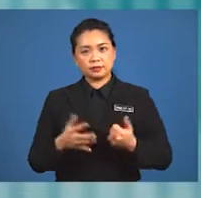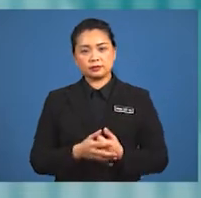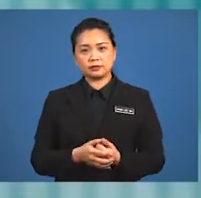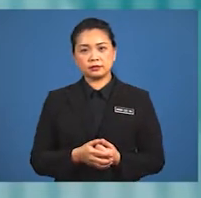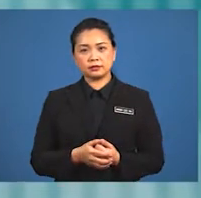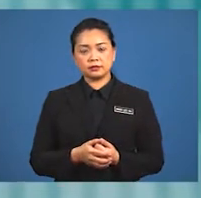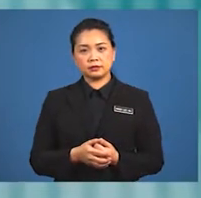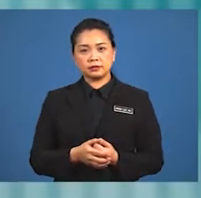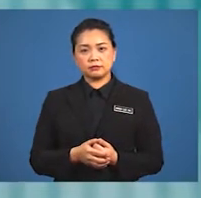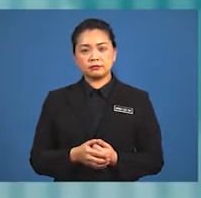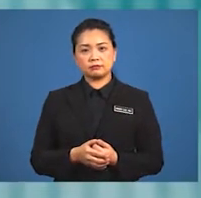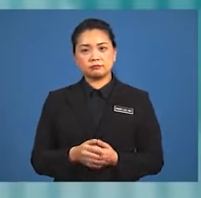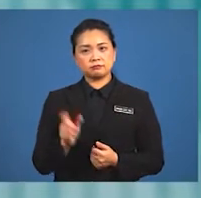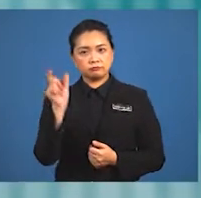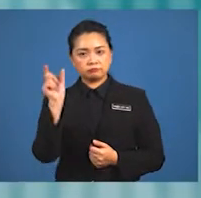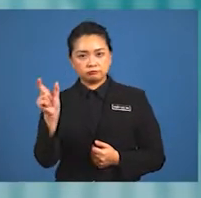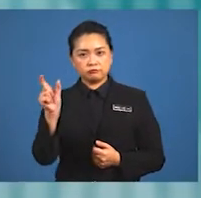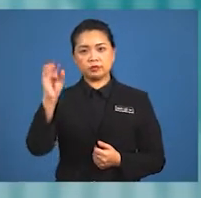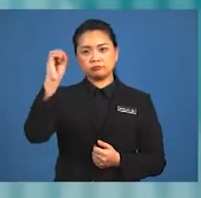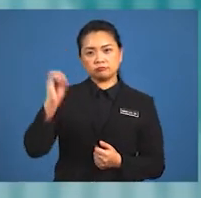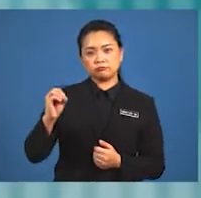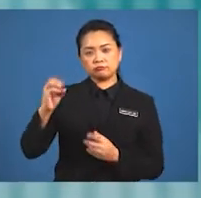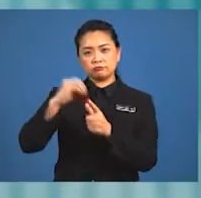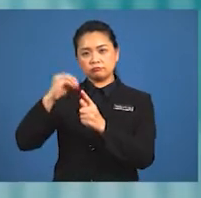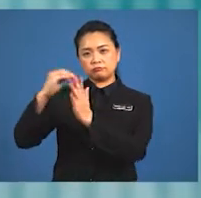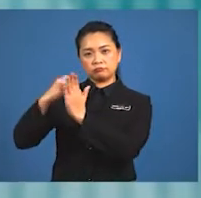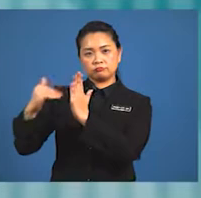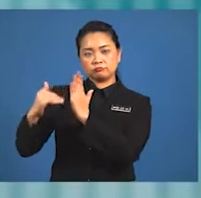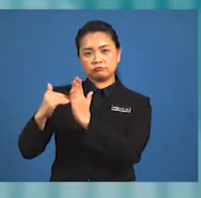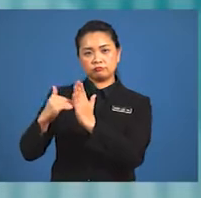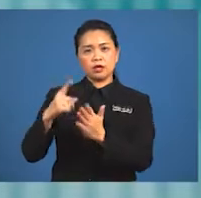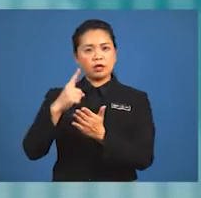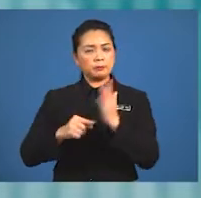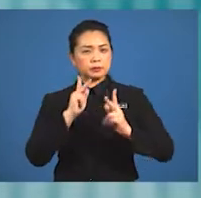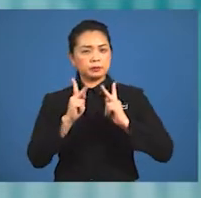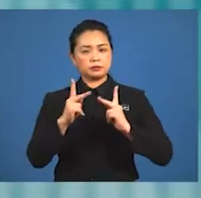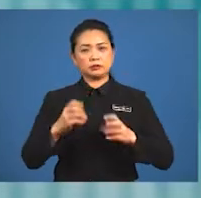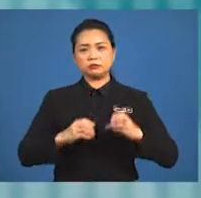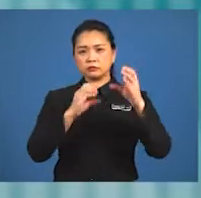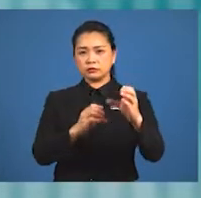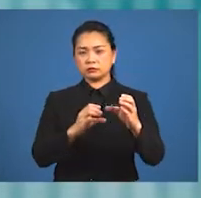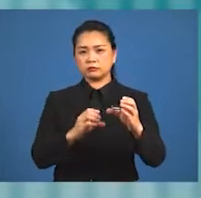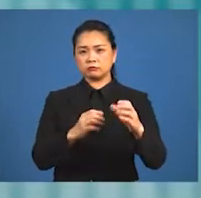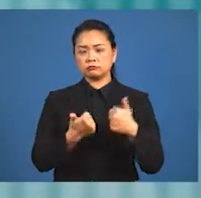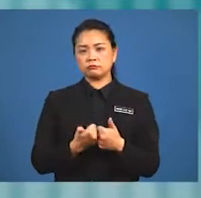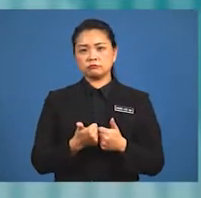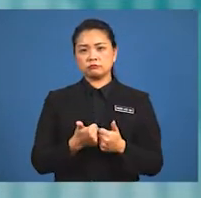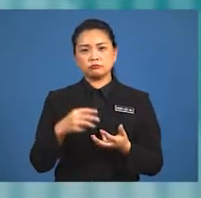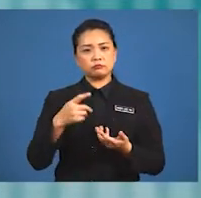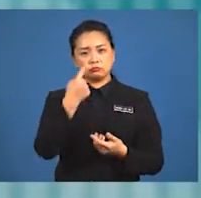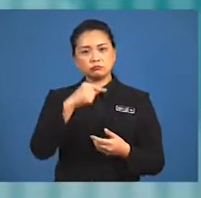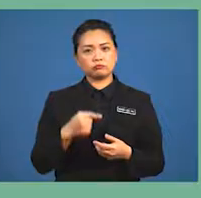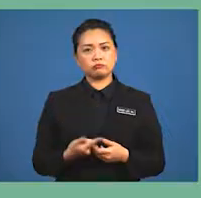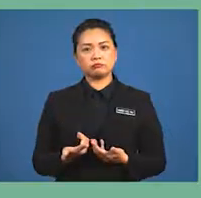Sekarang, kadar bank atau kadar diskaun. Apa kata kamu cadangkan proses yang berlaku bagi mengatasi